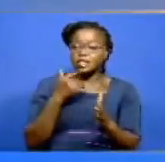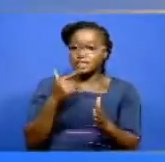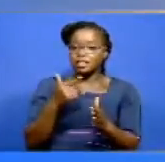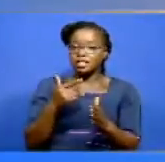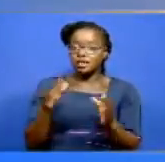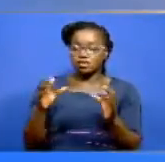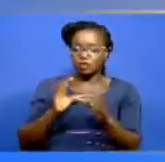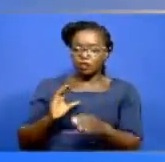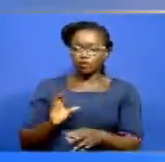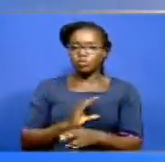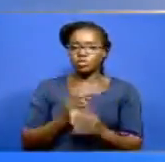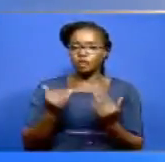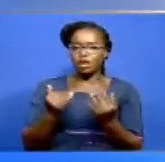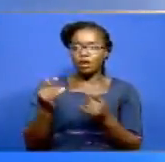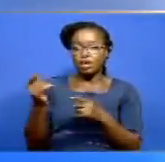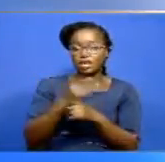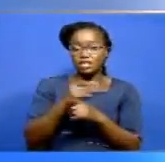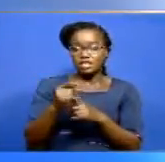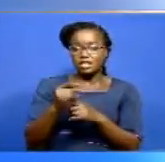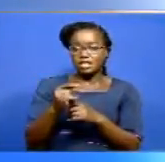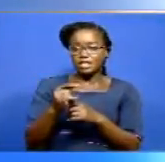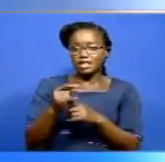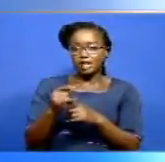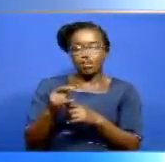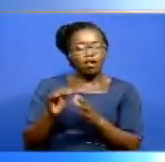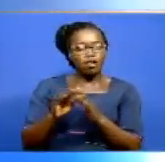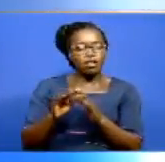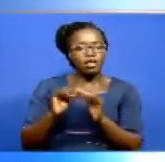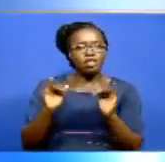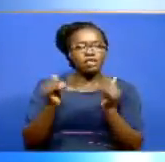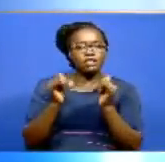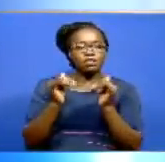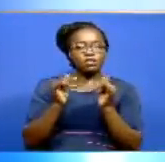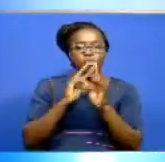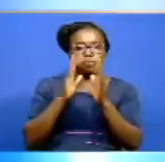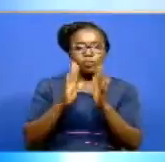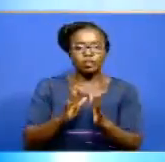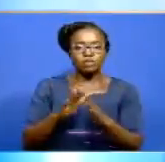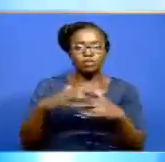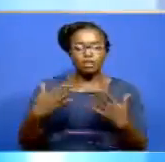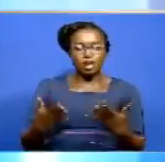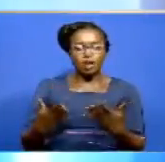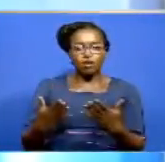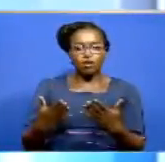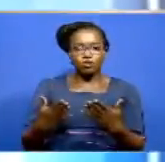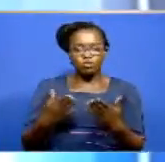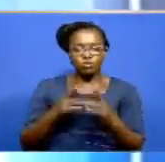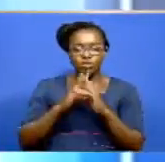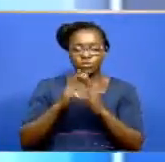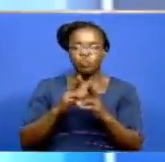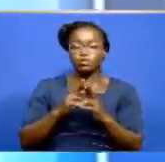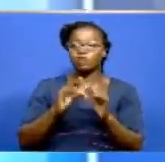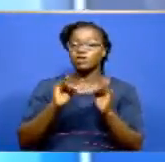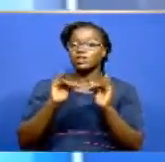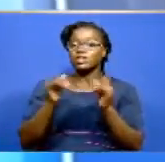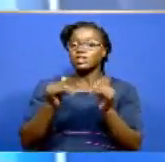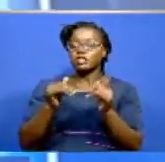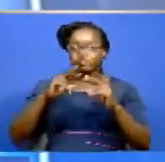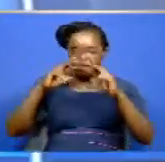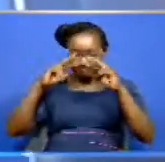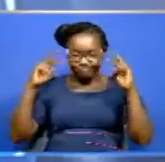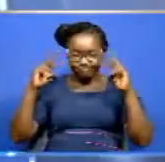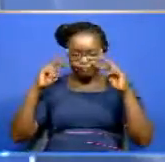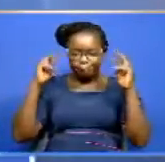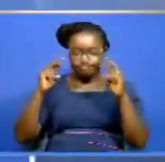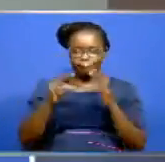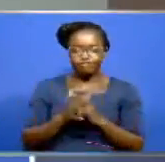sasa inatoa mafunzo kwa wanahabari kuhusu jinsi ya kukabiliana na ugaidi nchini. Hayo na mengine ni katika taarifa zetu